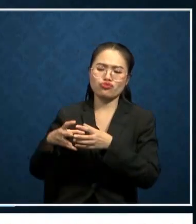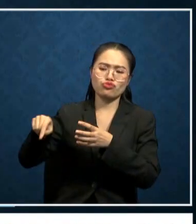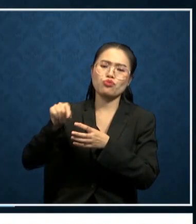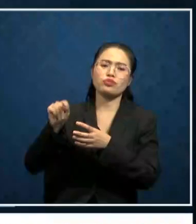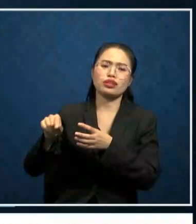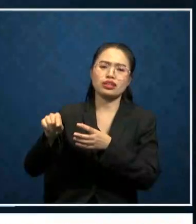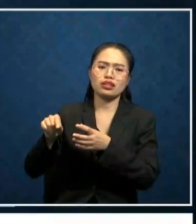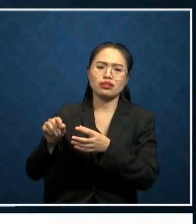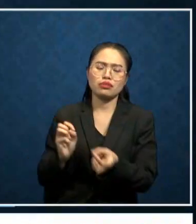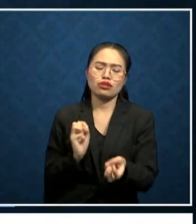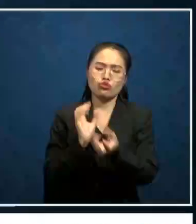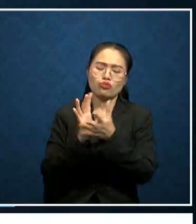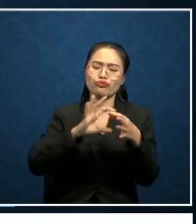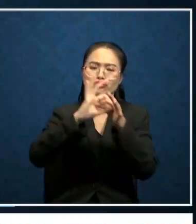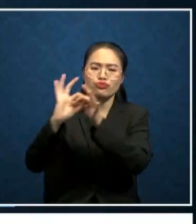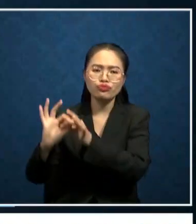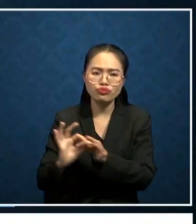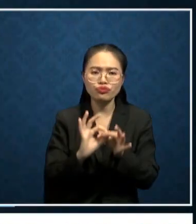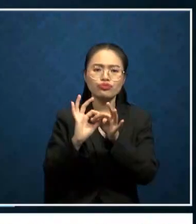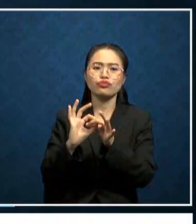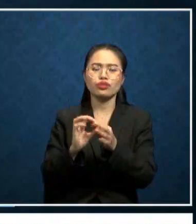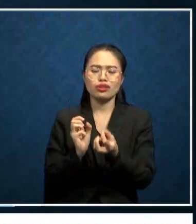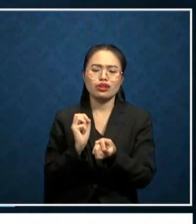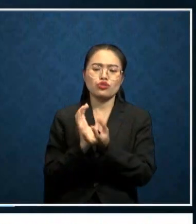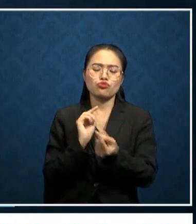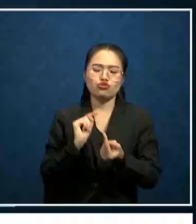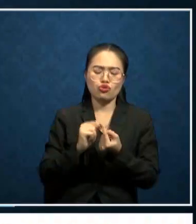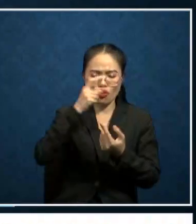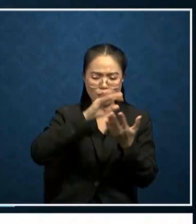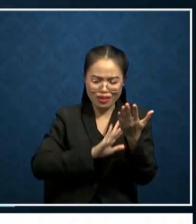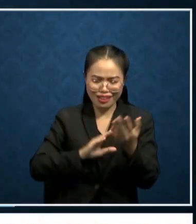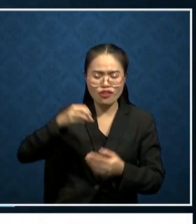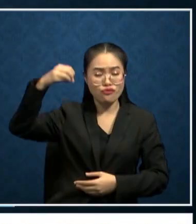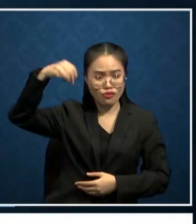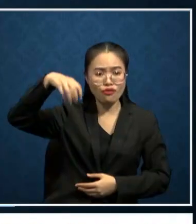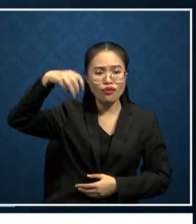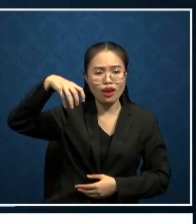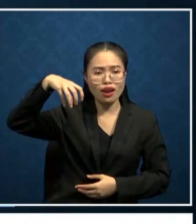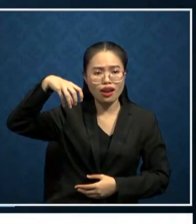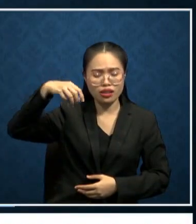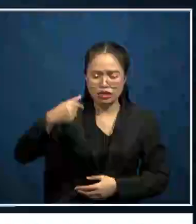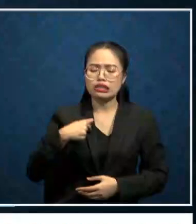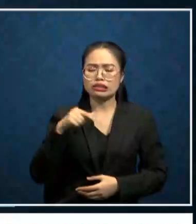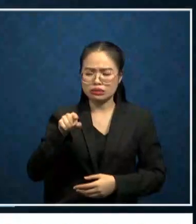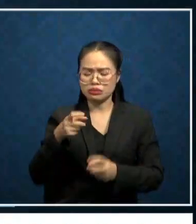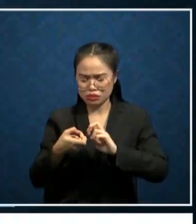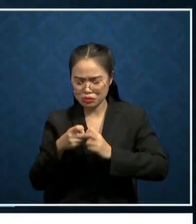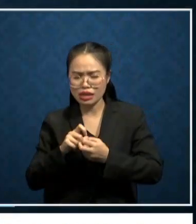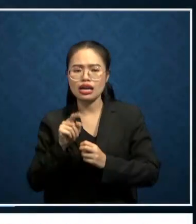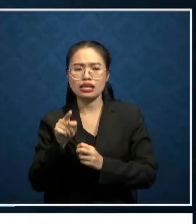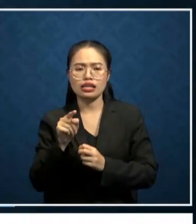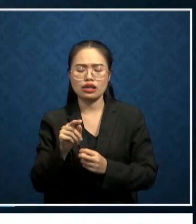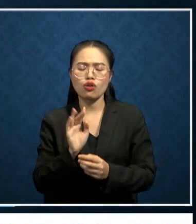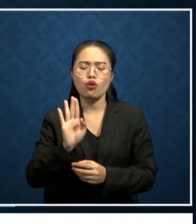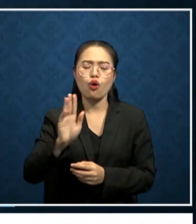จริงนะครับแต่มันคนละกลุ่มกันแต่ผู้เสียผลประโยชน์นั่นคือผู้ใช้ไฟฟ้าทั้งประเทศนะครับตอนนี้ก็คงจะเป็นเรื่องที่ลำบากใจพอสมควรสำหรับของ